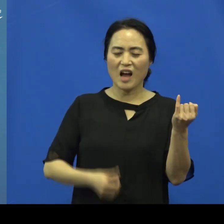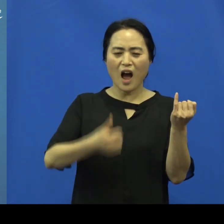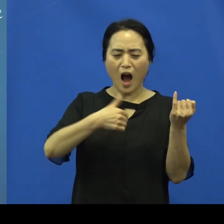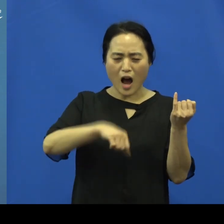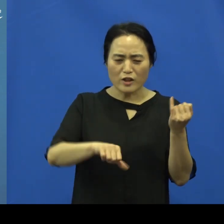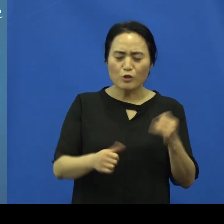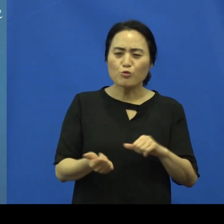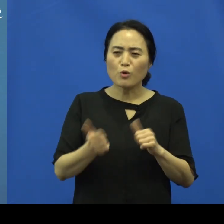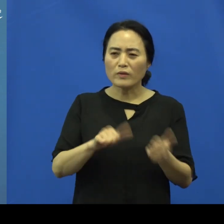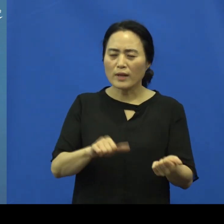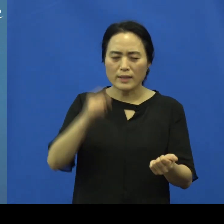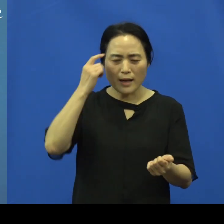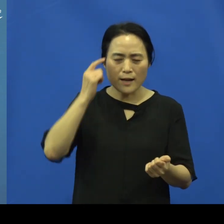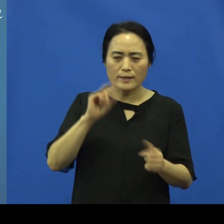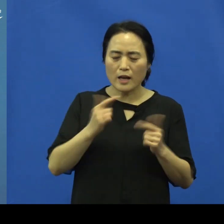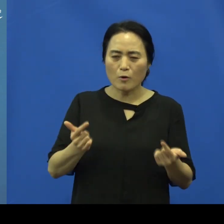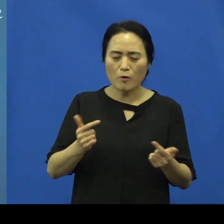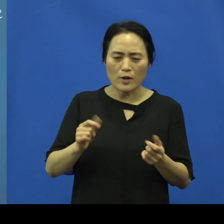의지가 있는 거죠.